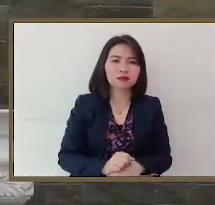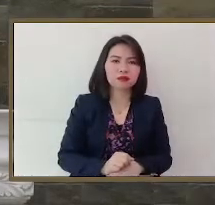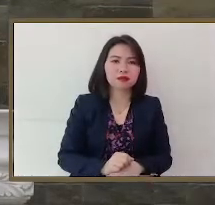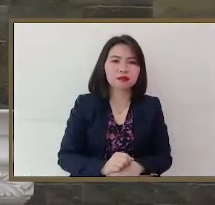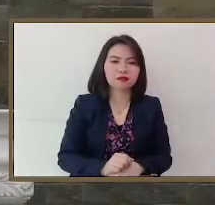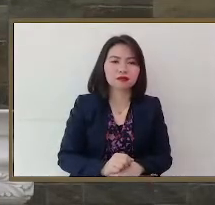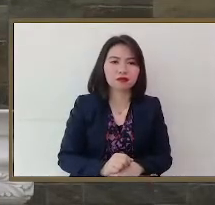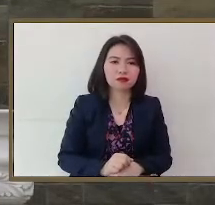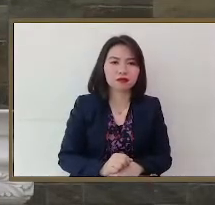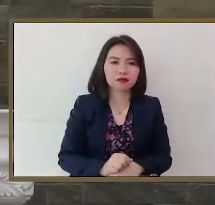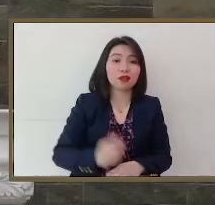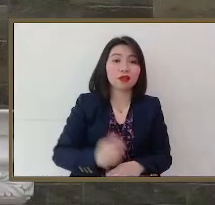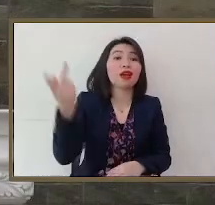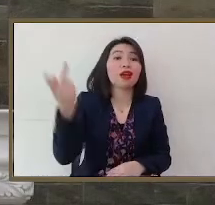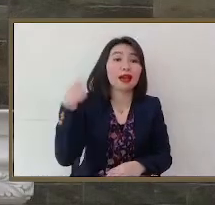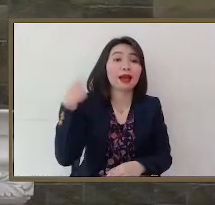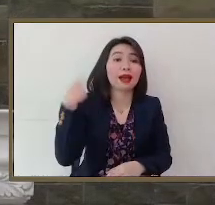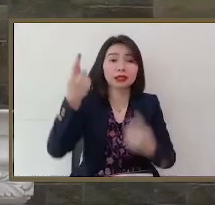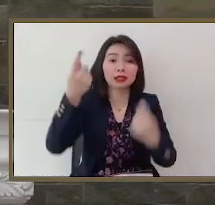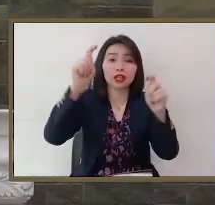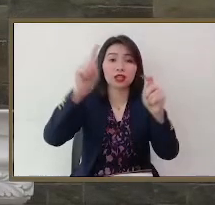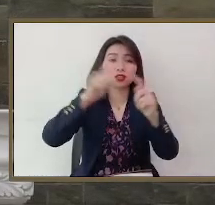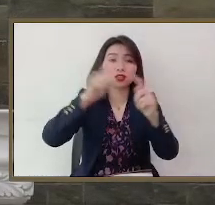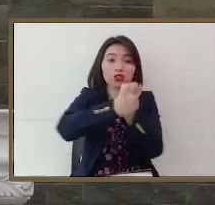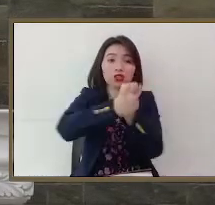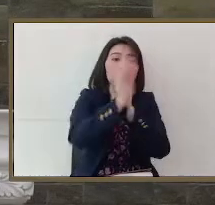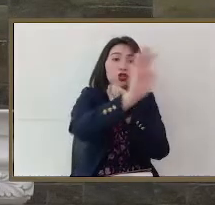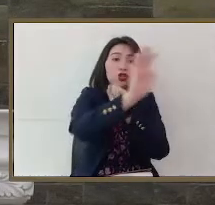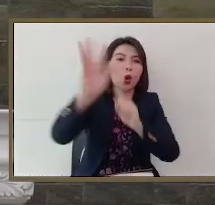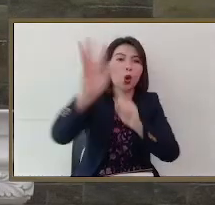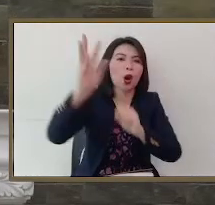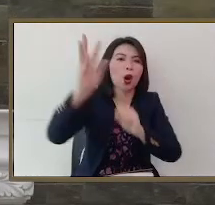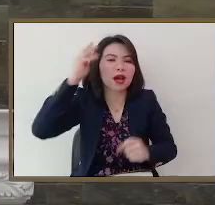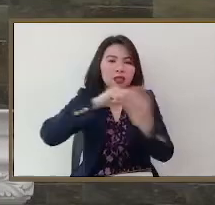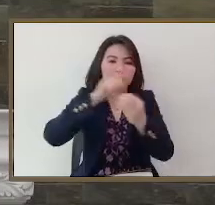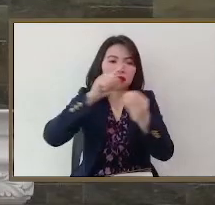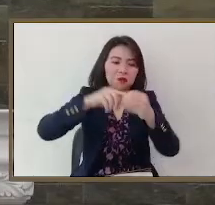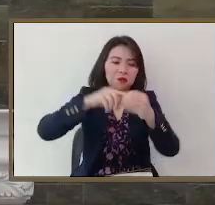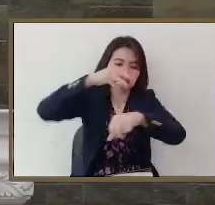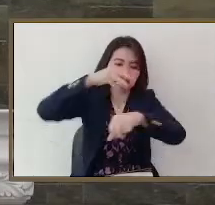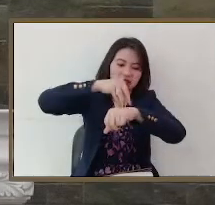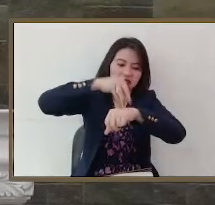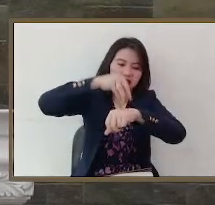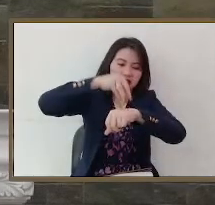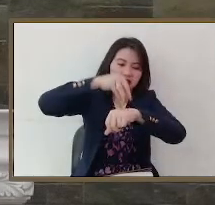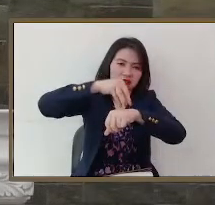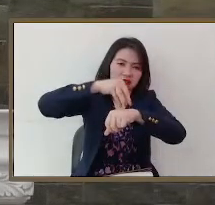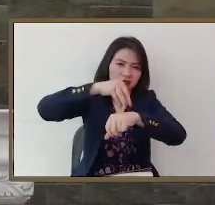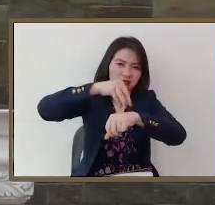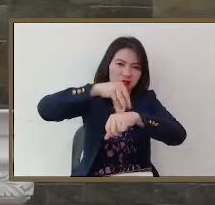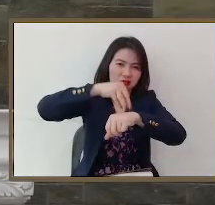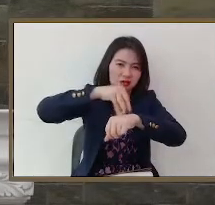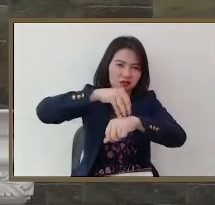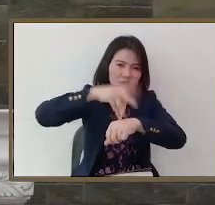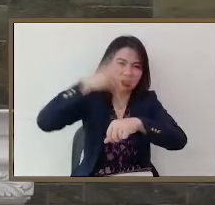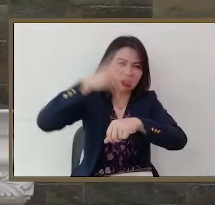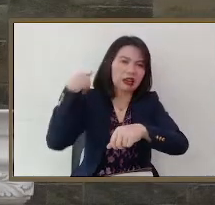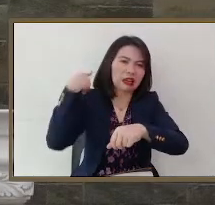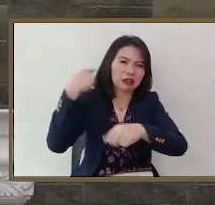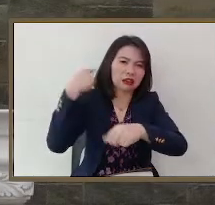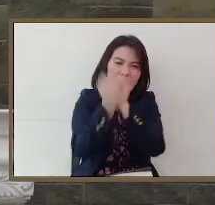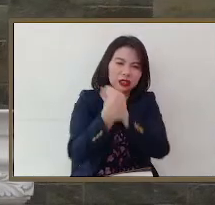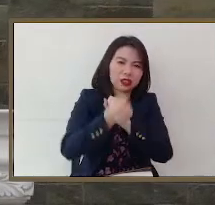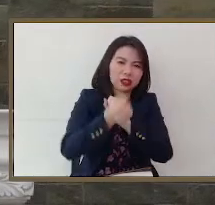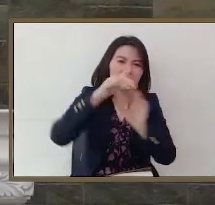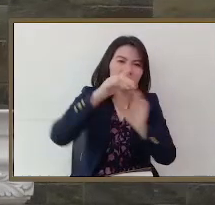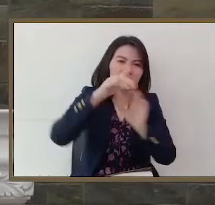Somebody's changing your mind about the ministry. Somebody's changing the concept of ministry in your